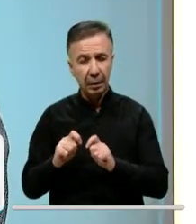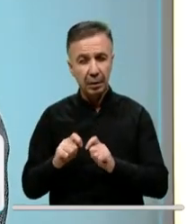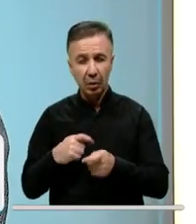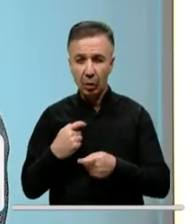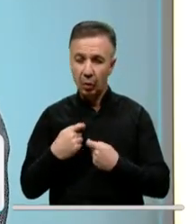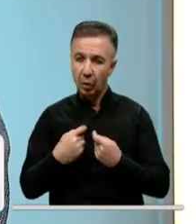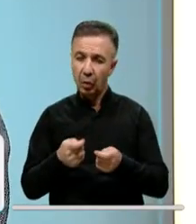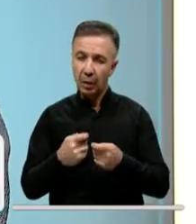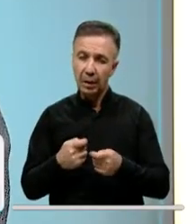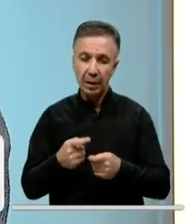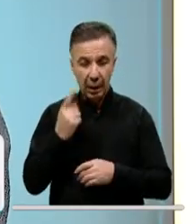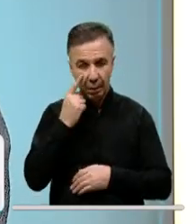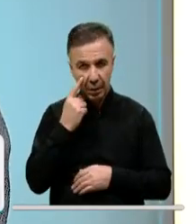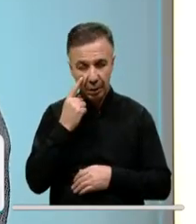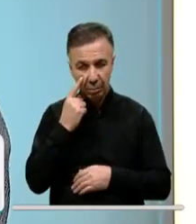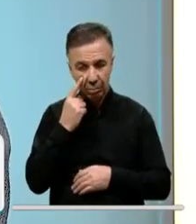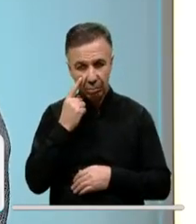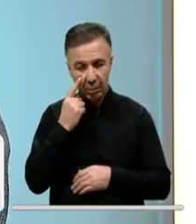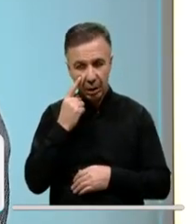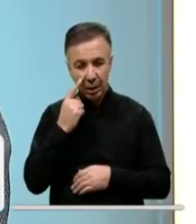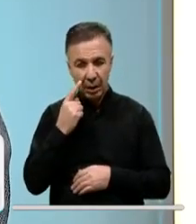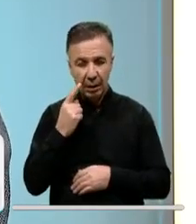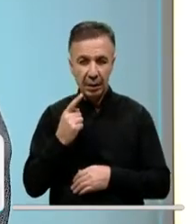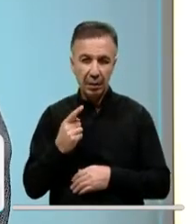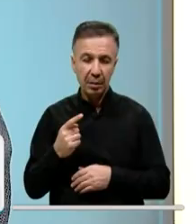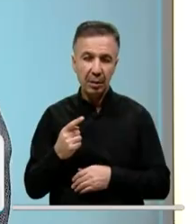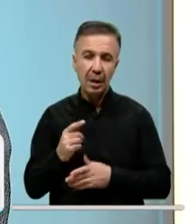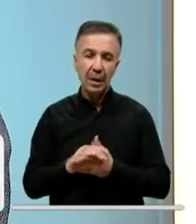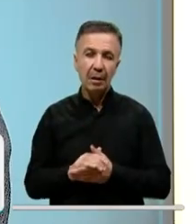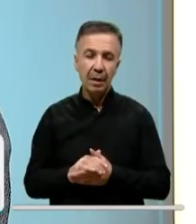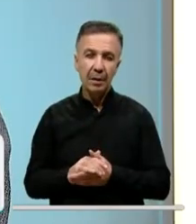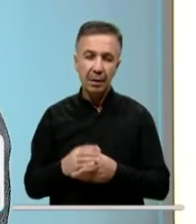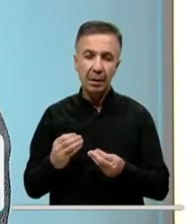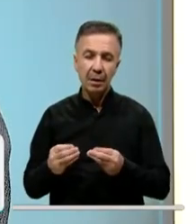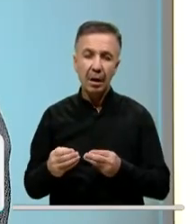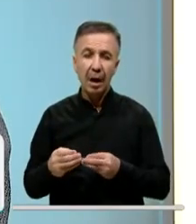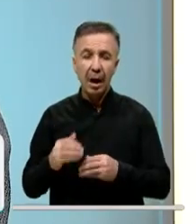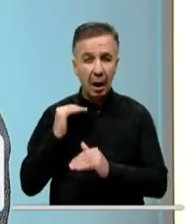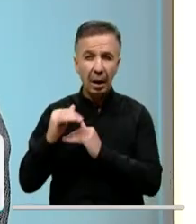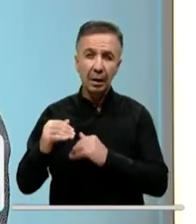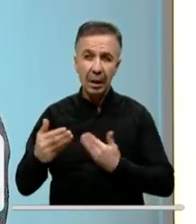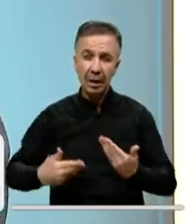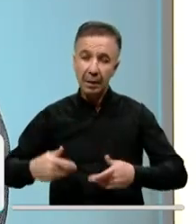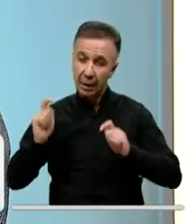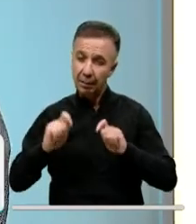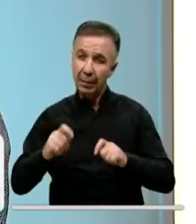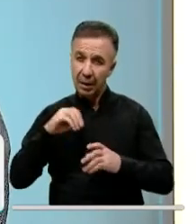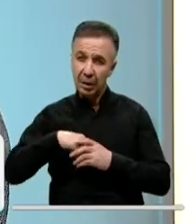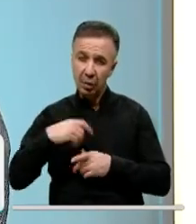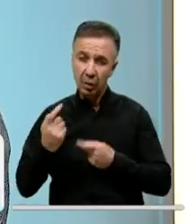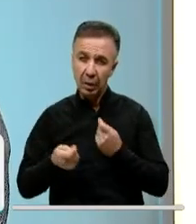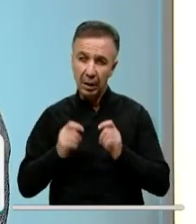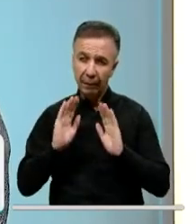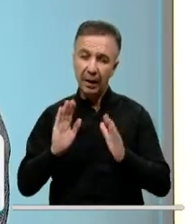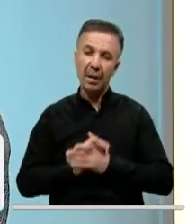Devletin kalkınması için her türlü halkına hizmet etmek için kullanır.